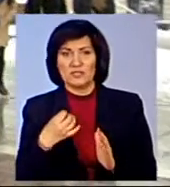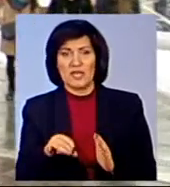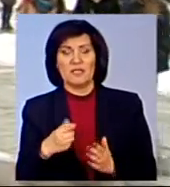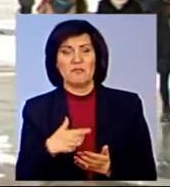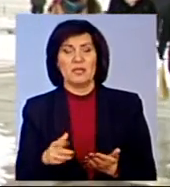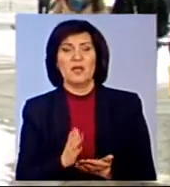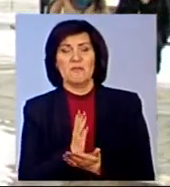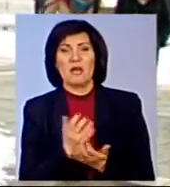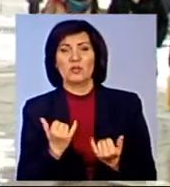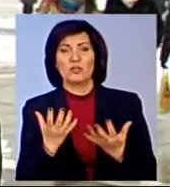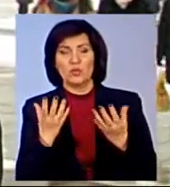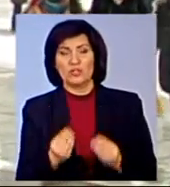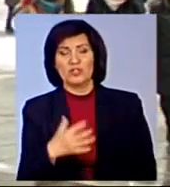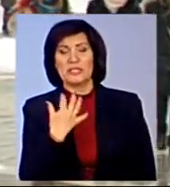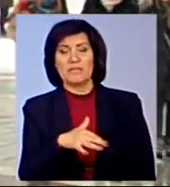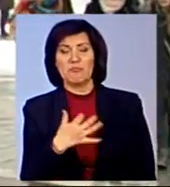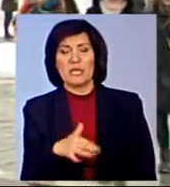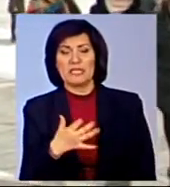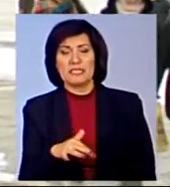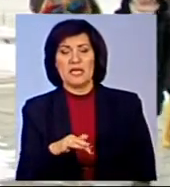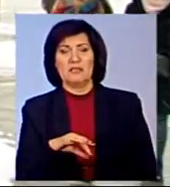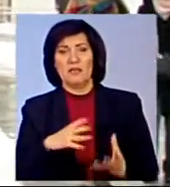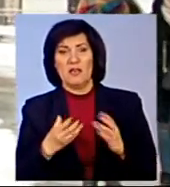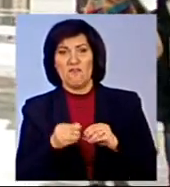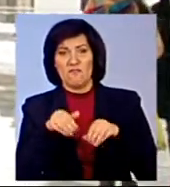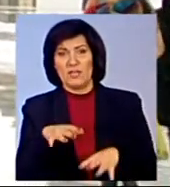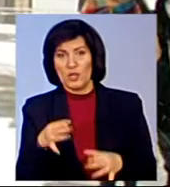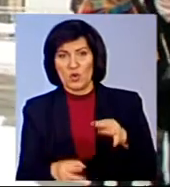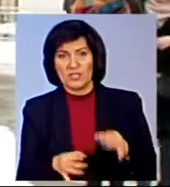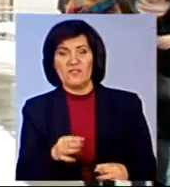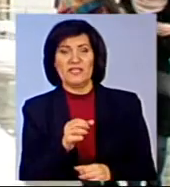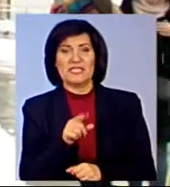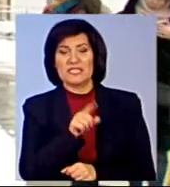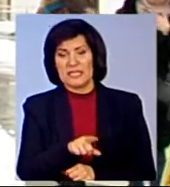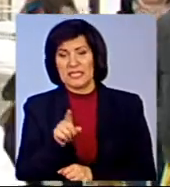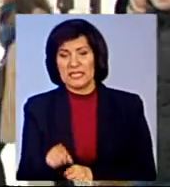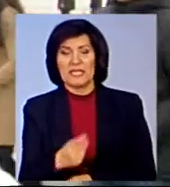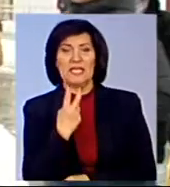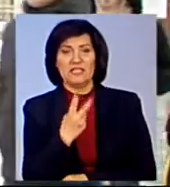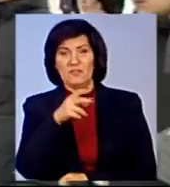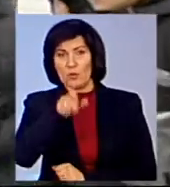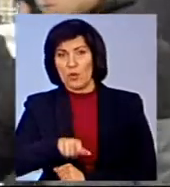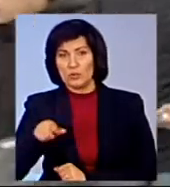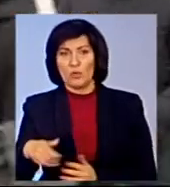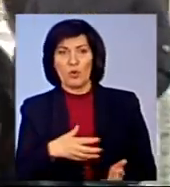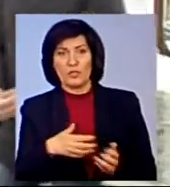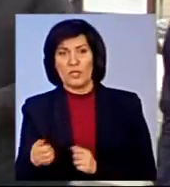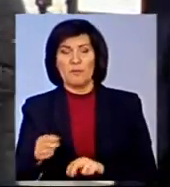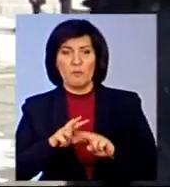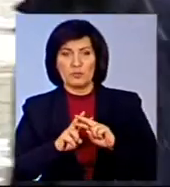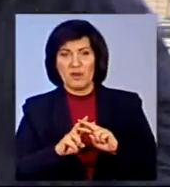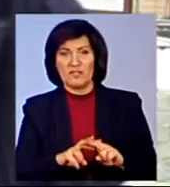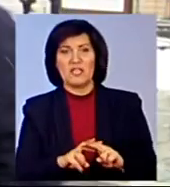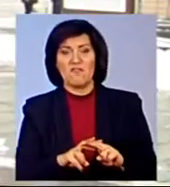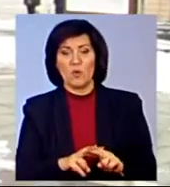на сьогоднішній день 50 вироків. Із них 2 особи отримали позбавлення волі,